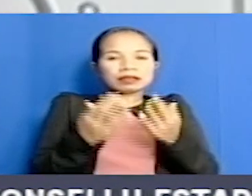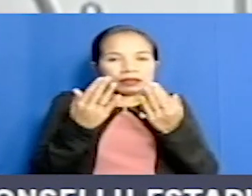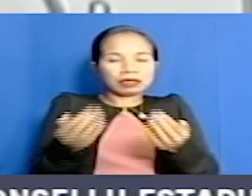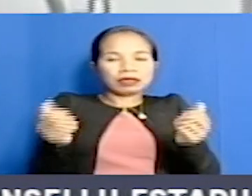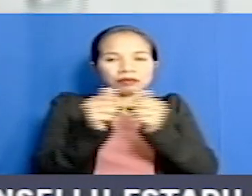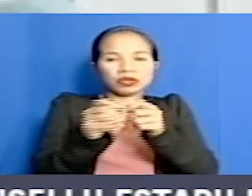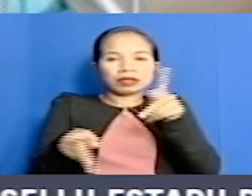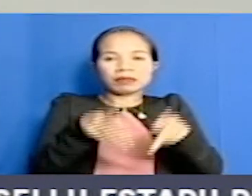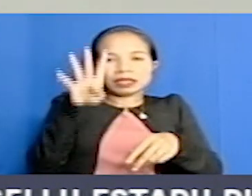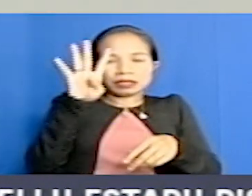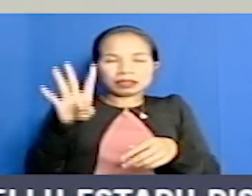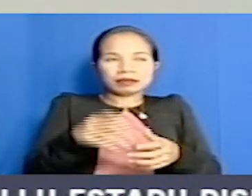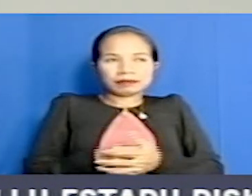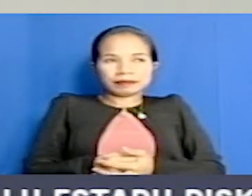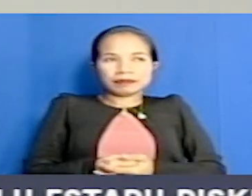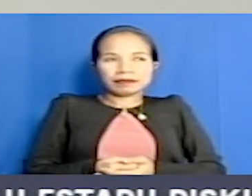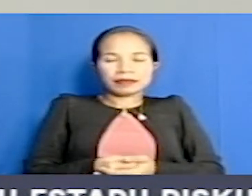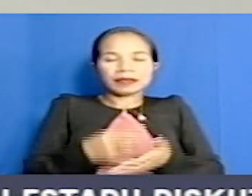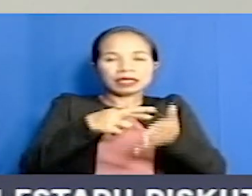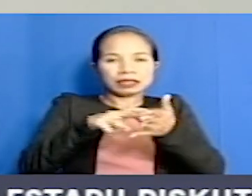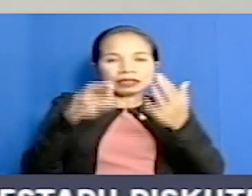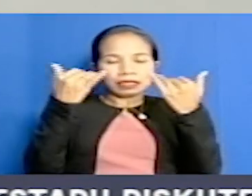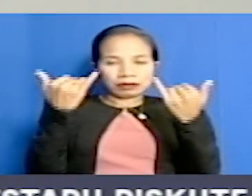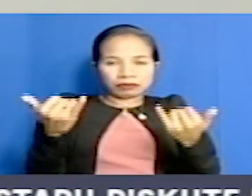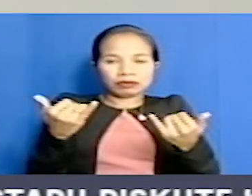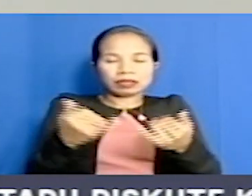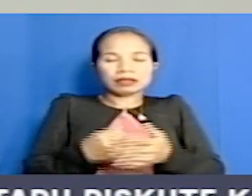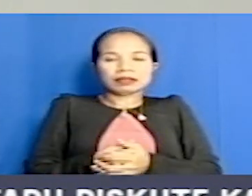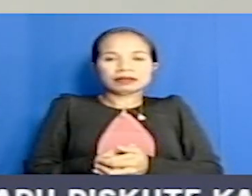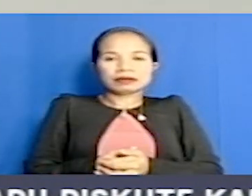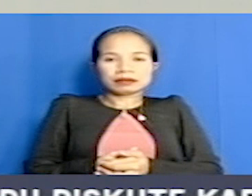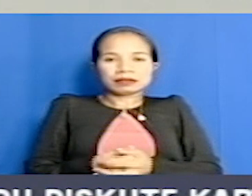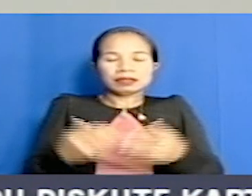hamuduk nain hat. Ini beke resista agora